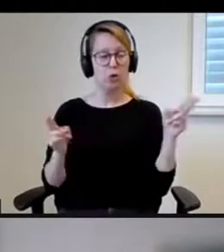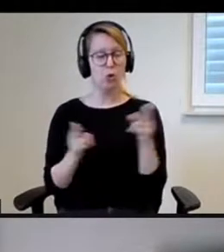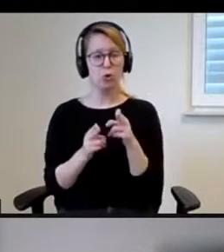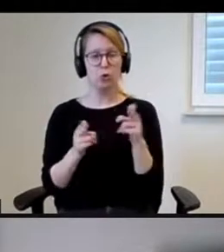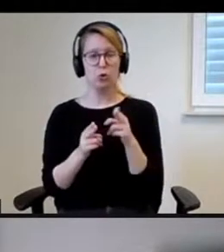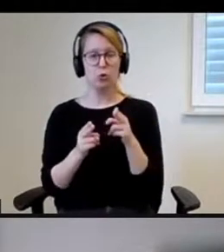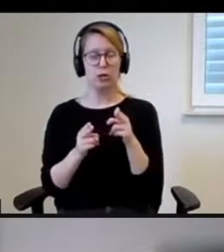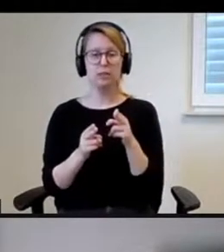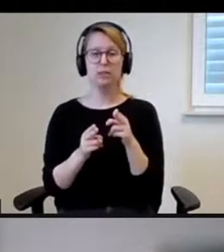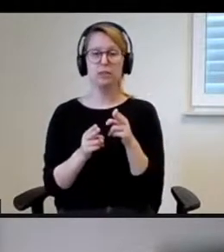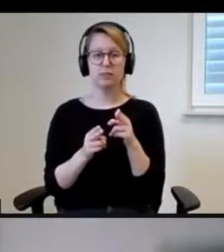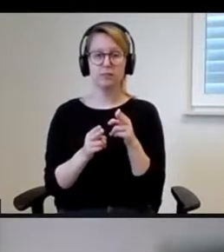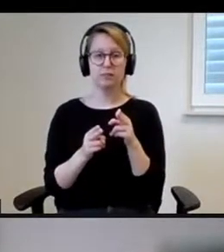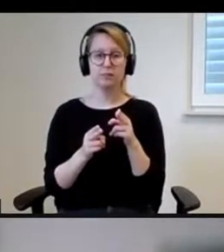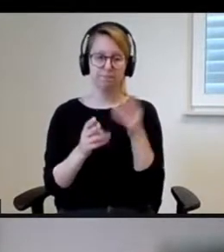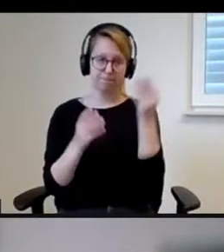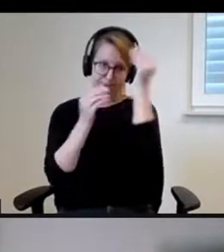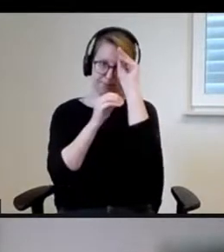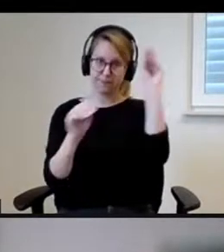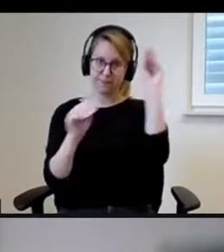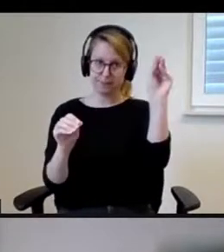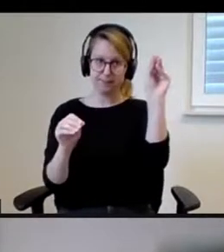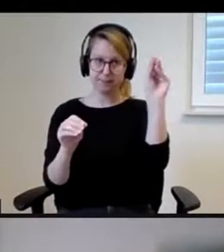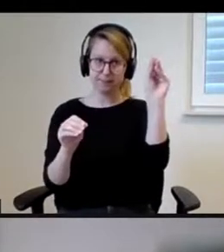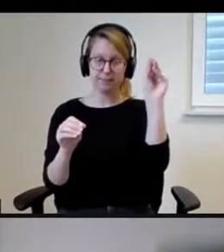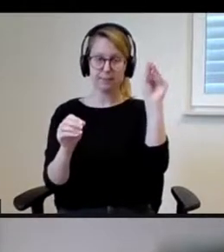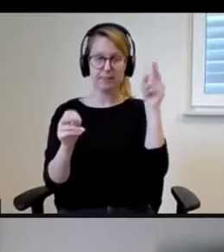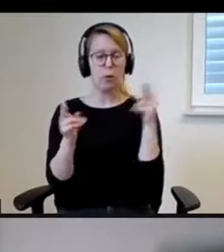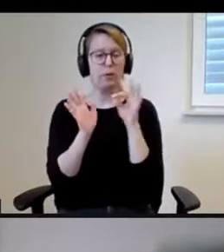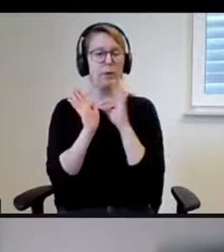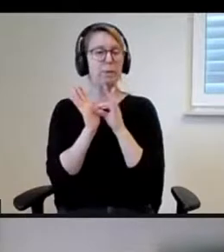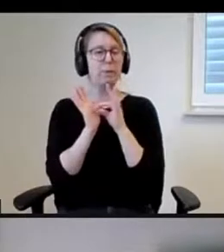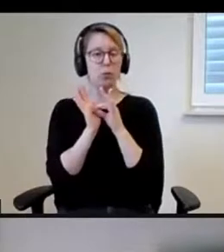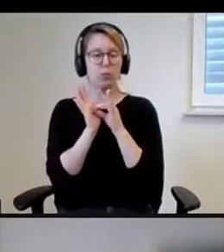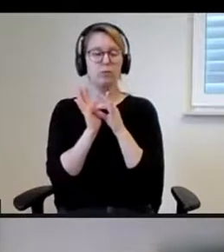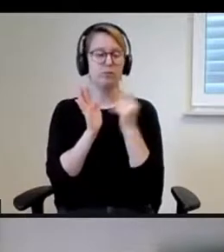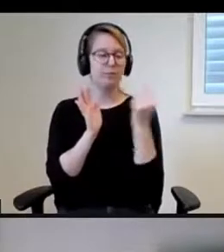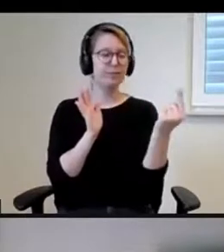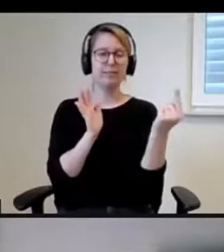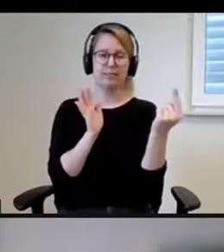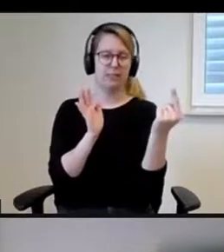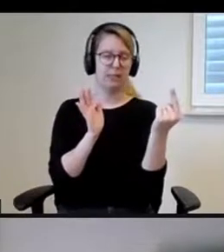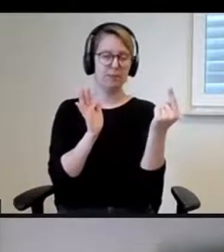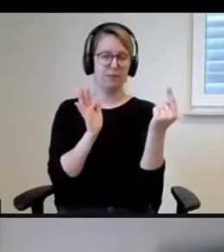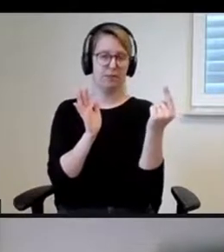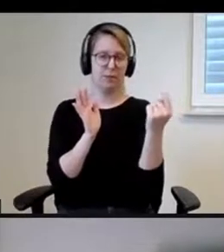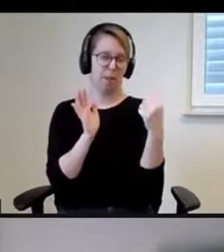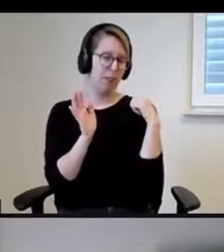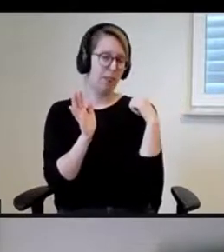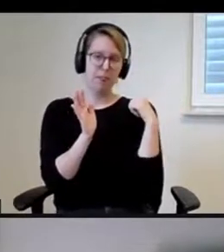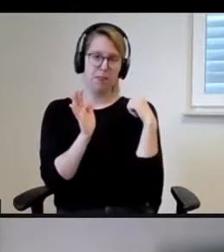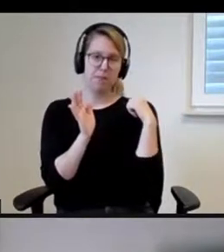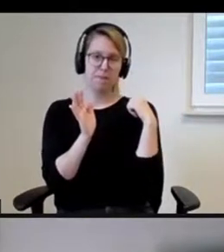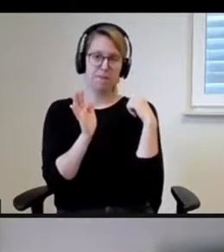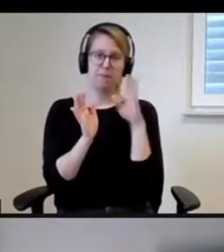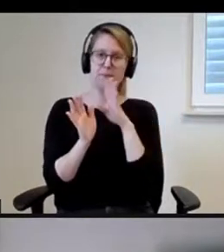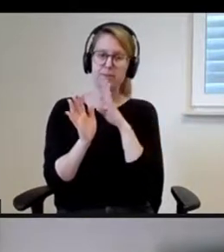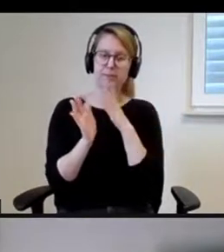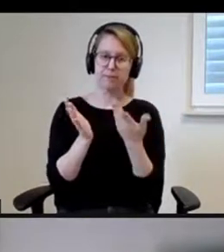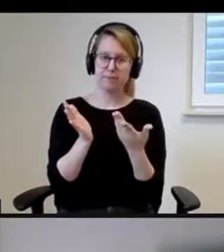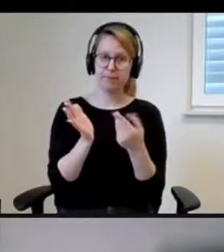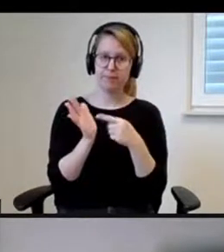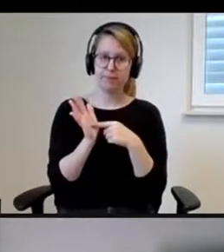venez d'évoquer, la question des ressources humaines au sein des institutions européennes. Là, le Parlement européen vient aussi